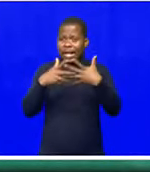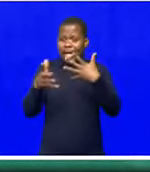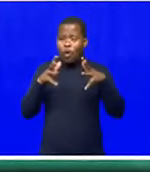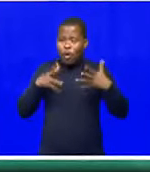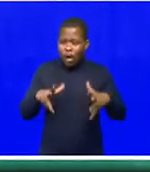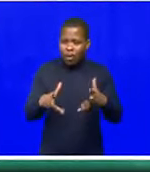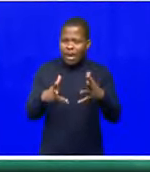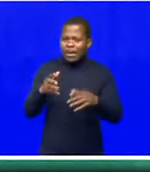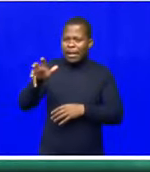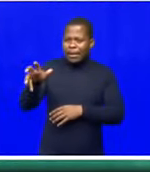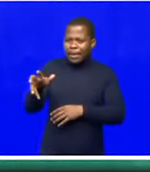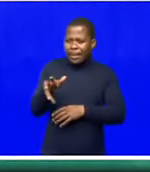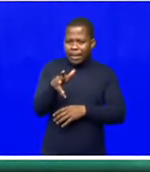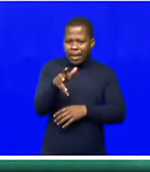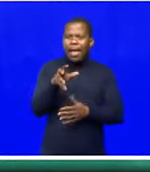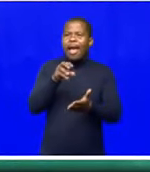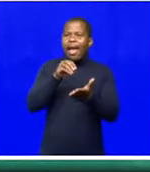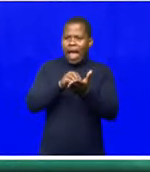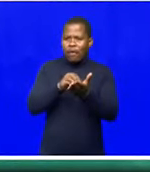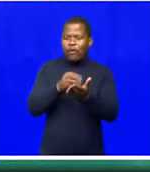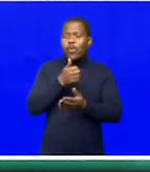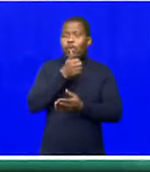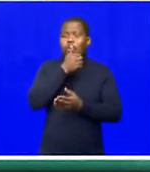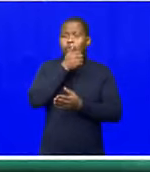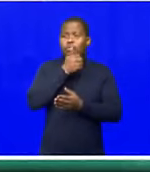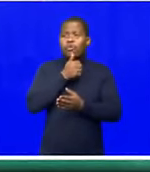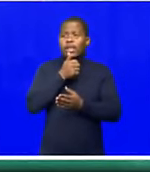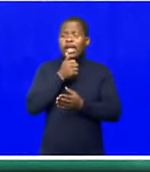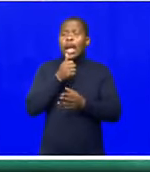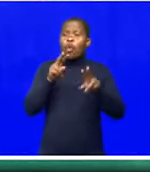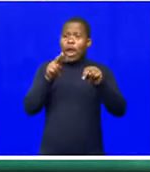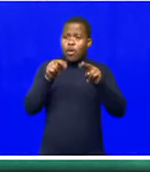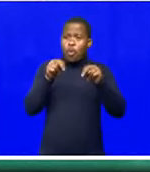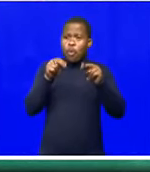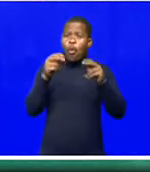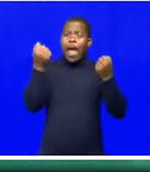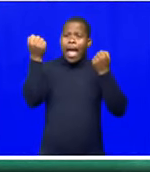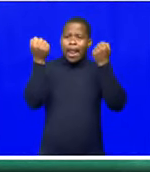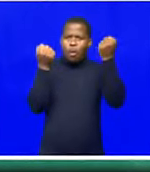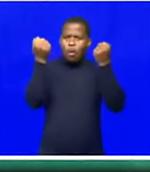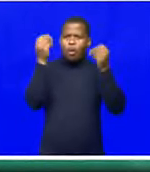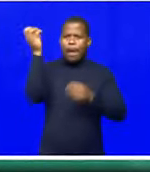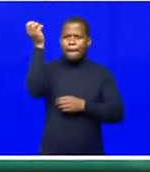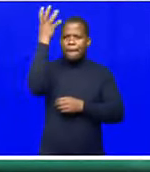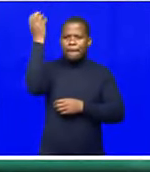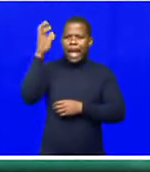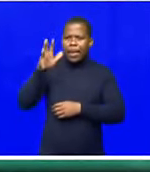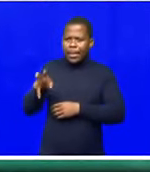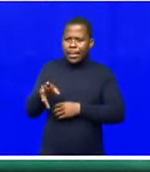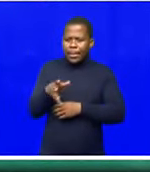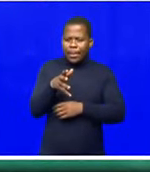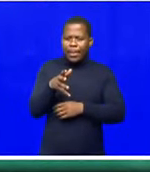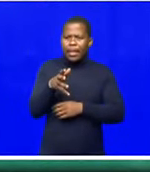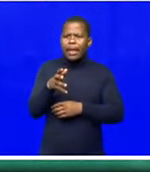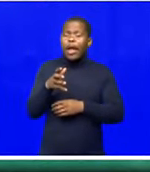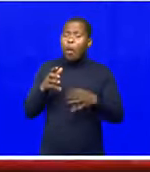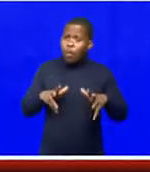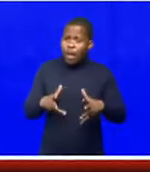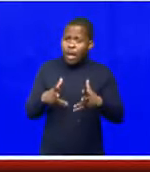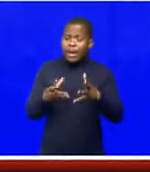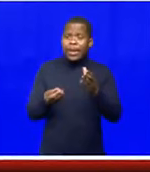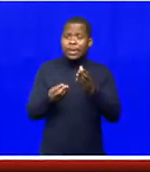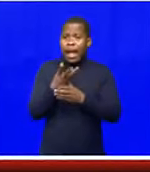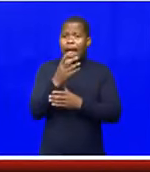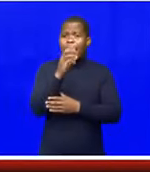nalokwa kusekhona so sebathi awuthatha kona nje bakukhaceke kuleti bese kuyasetshendwa lokuhle ngokuthi nalama